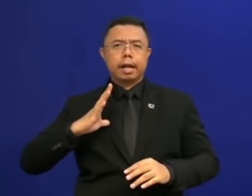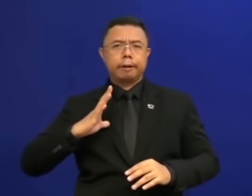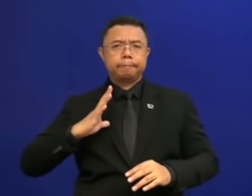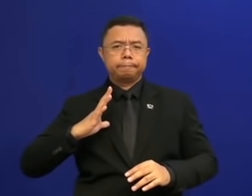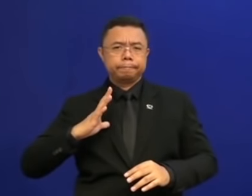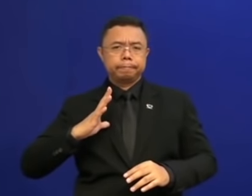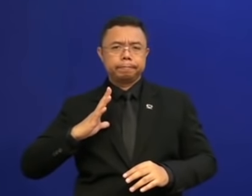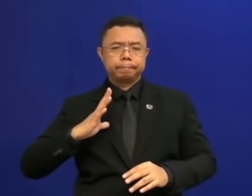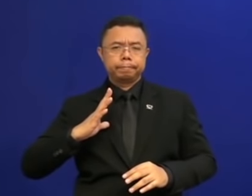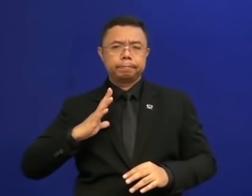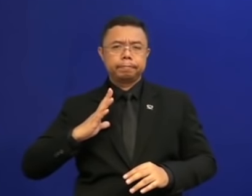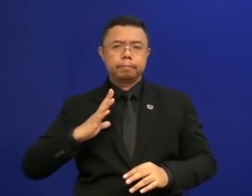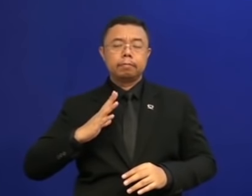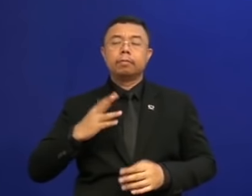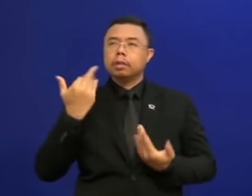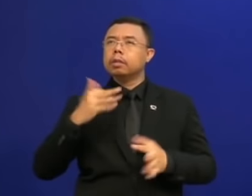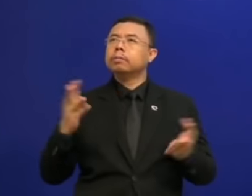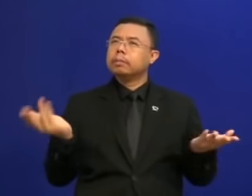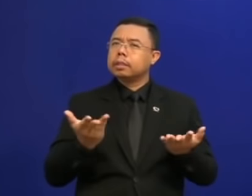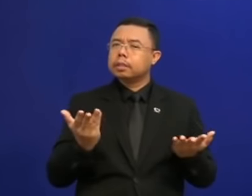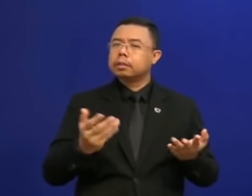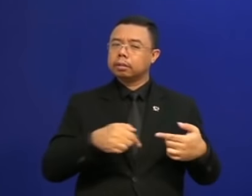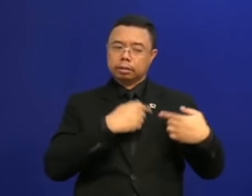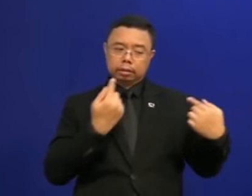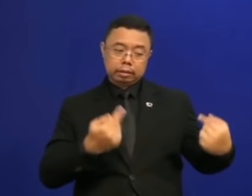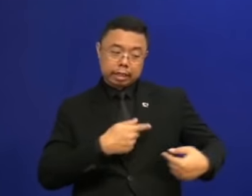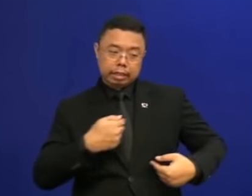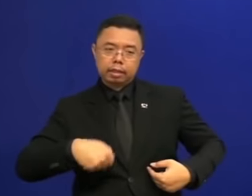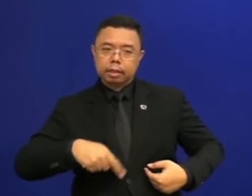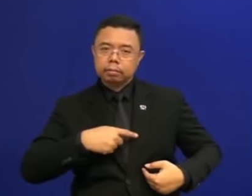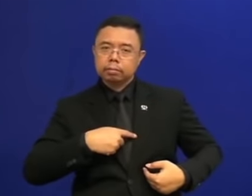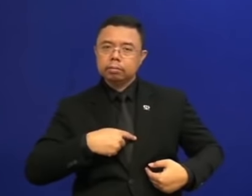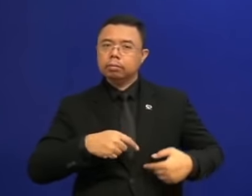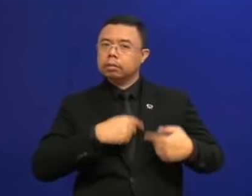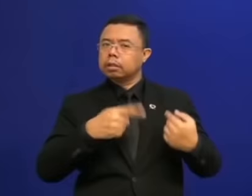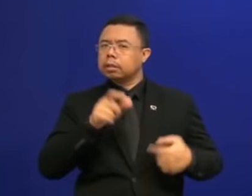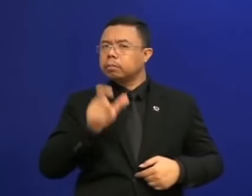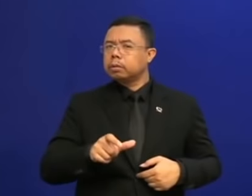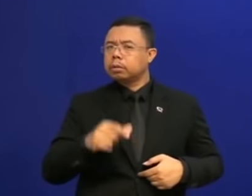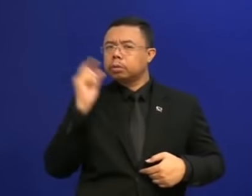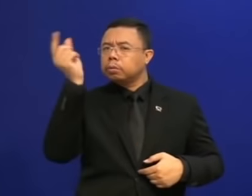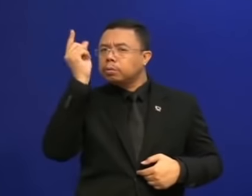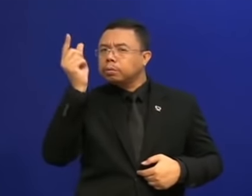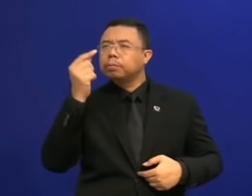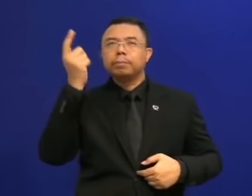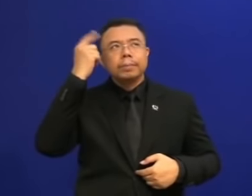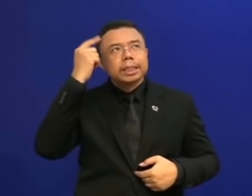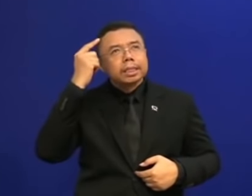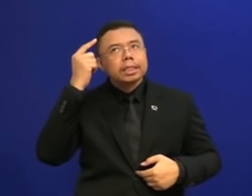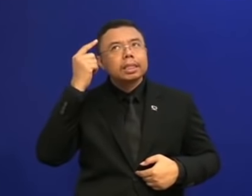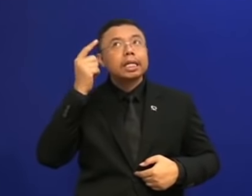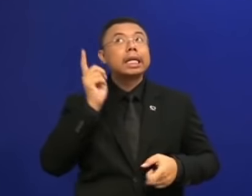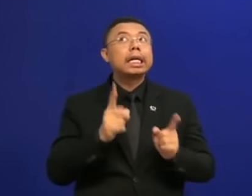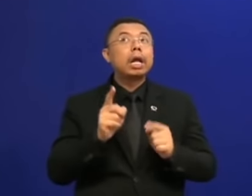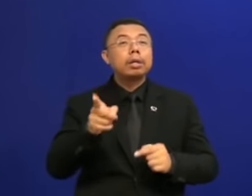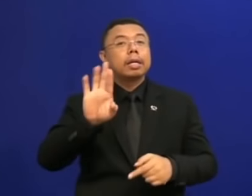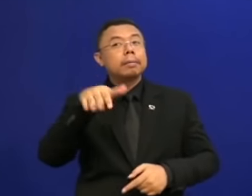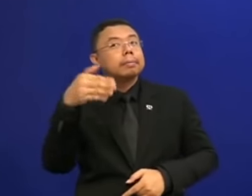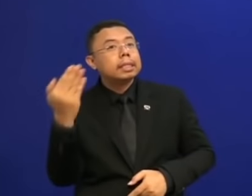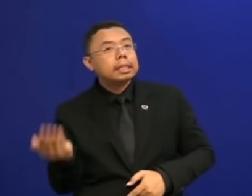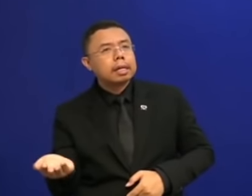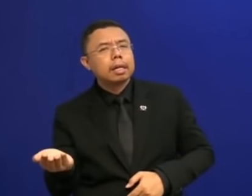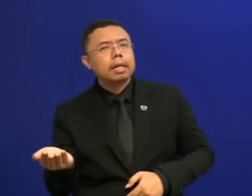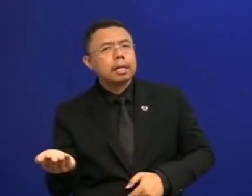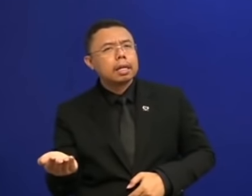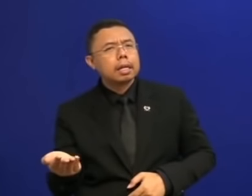Ya. Lalu biasanya hati kita, hati manusia pada umumnya berpikir, kalau dia meninggal